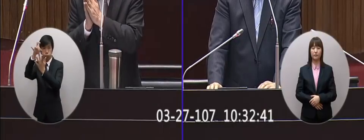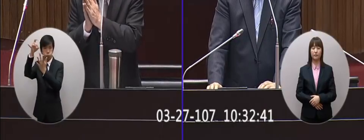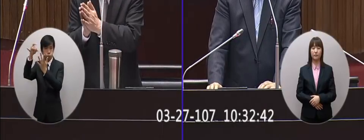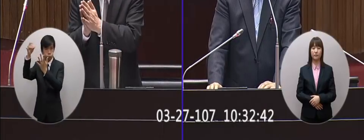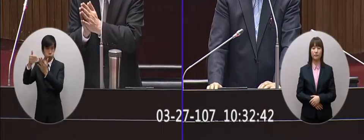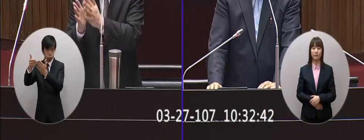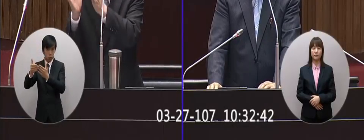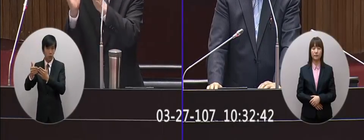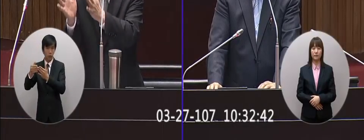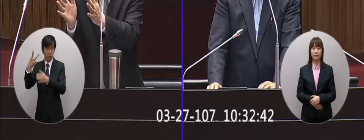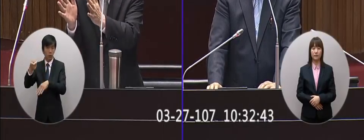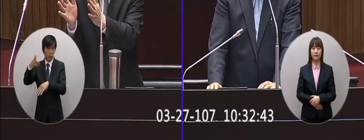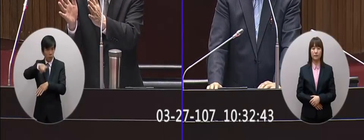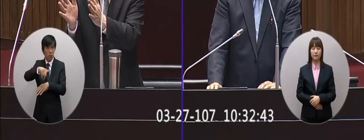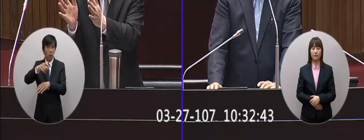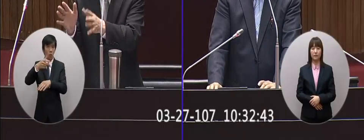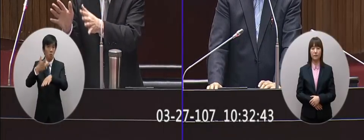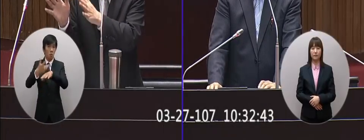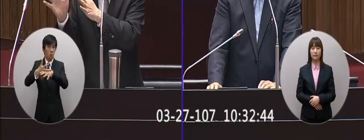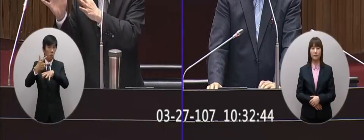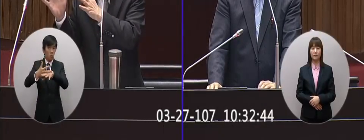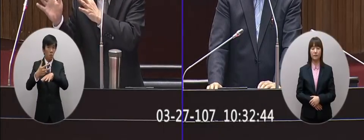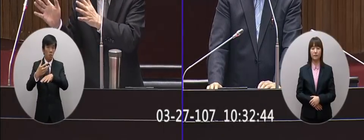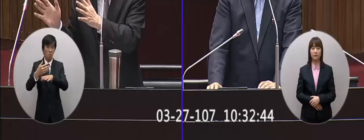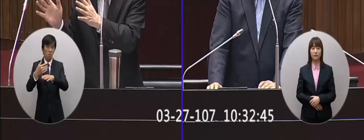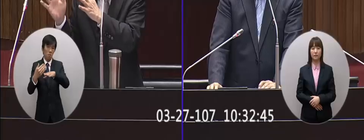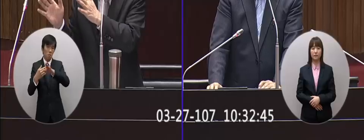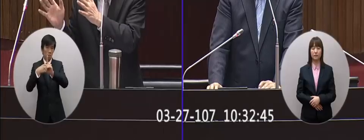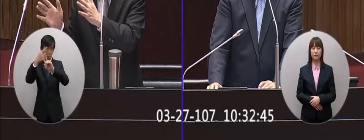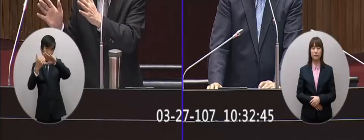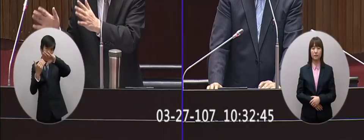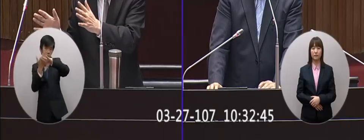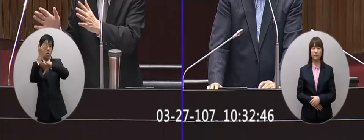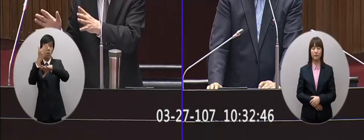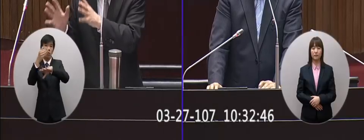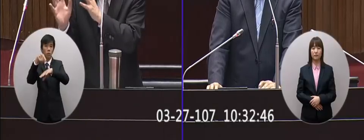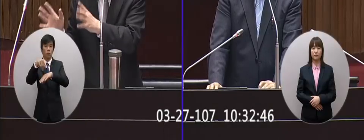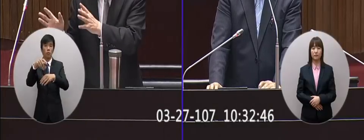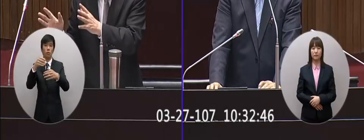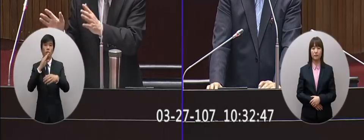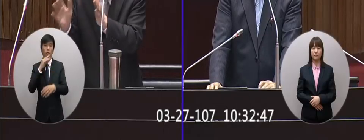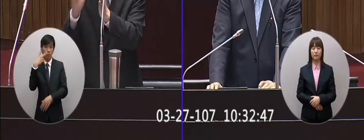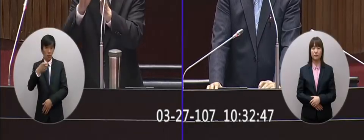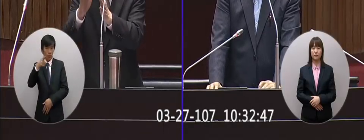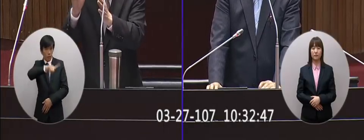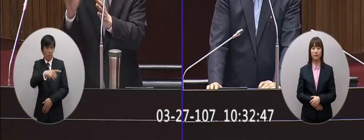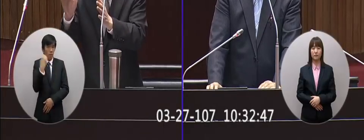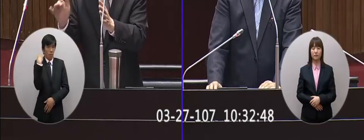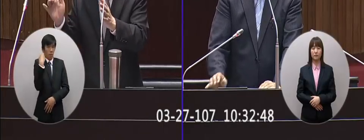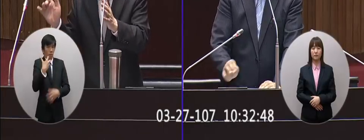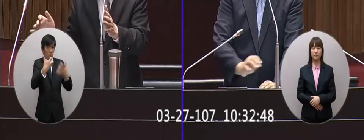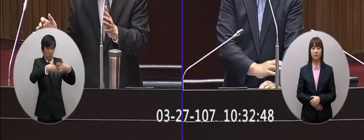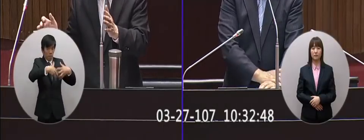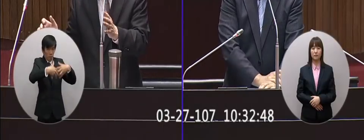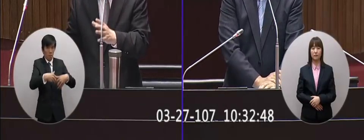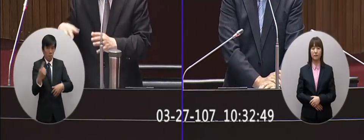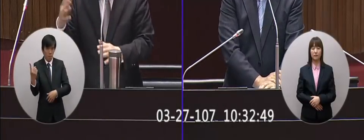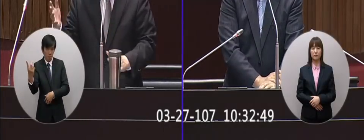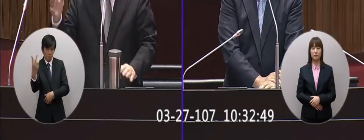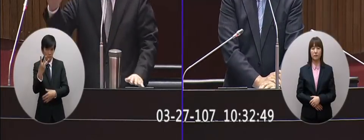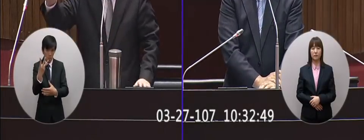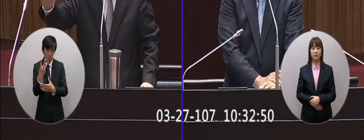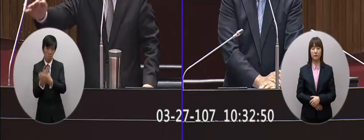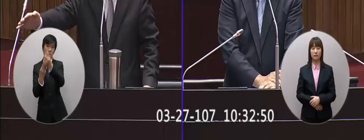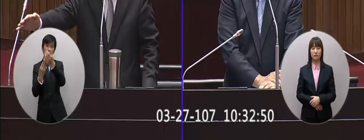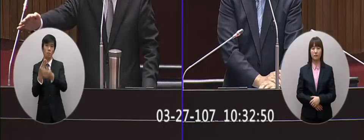呢制程就是超超临界，之后呢，还有一套最先进的除污设备，三合一